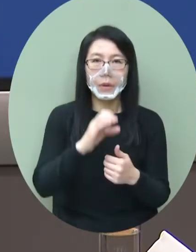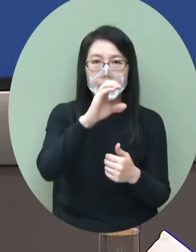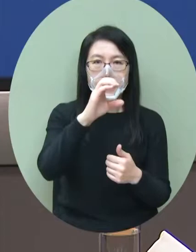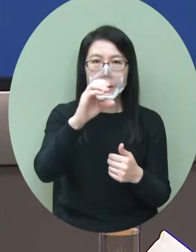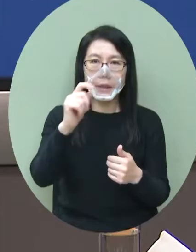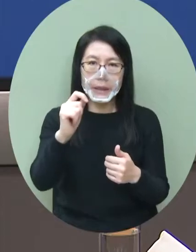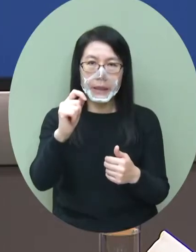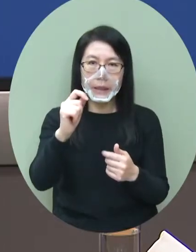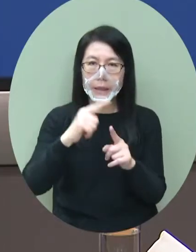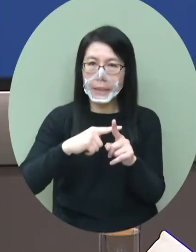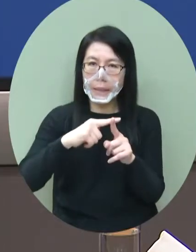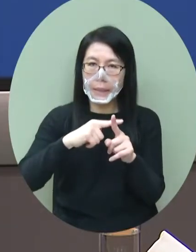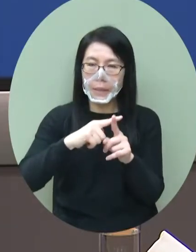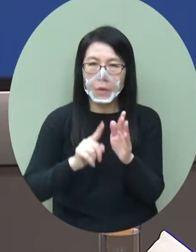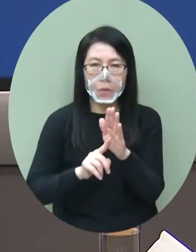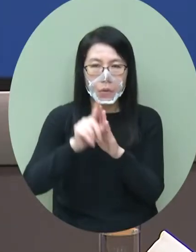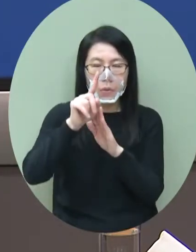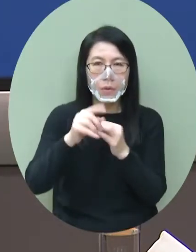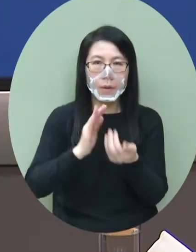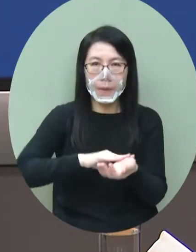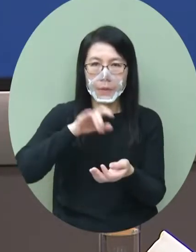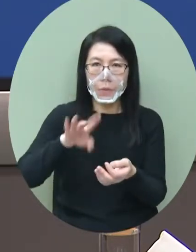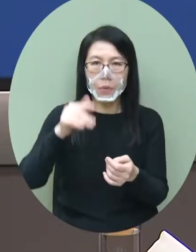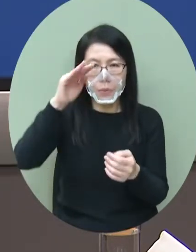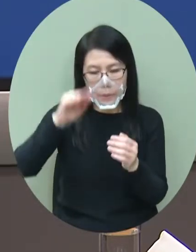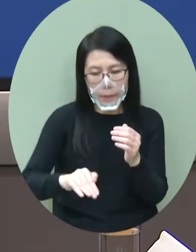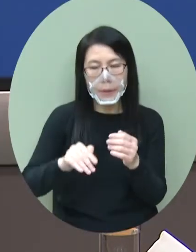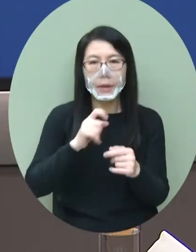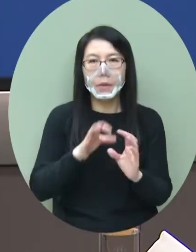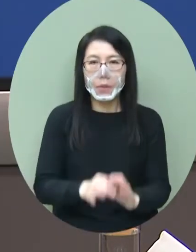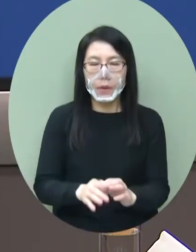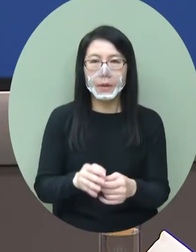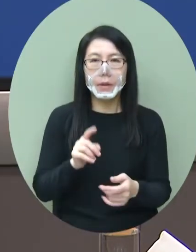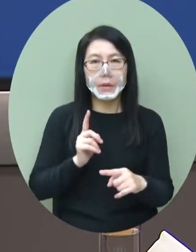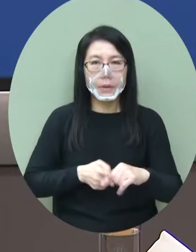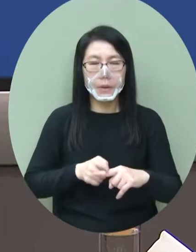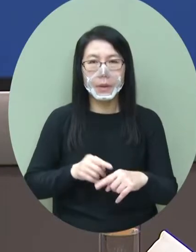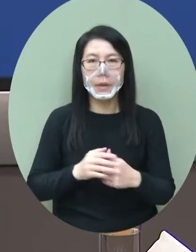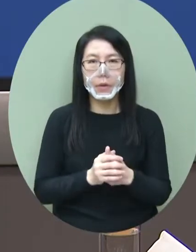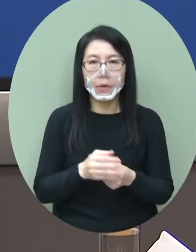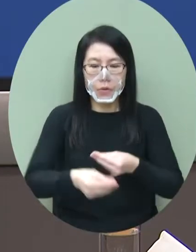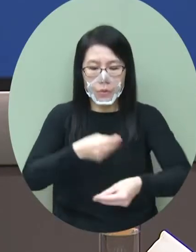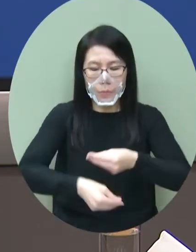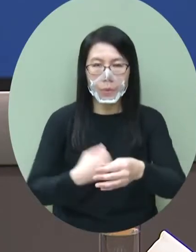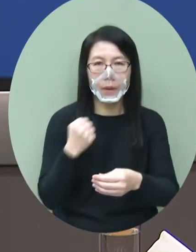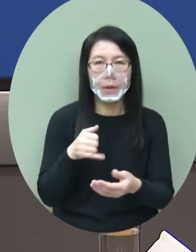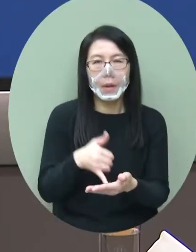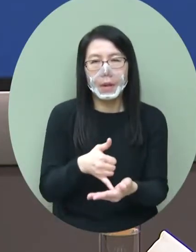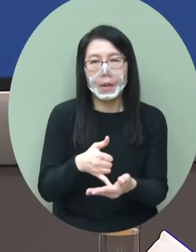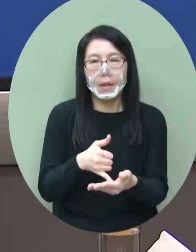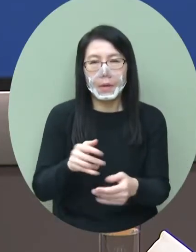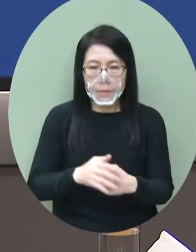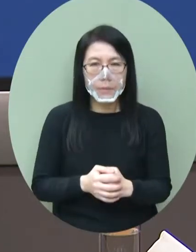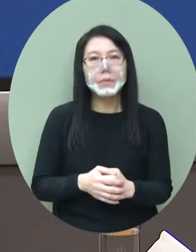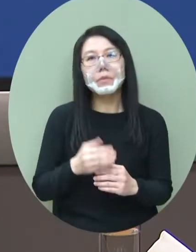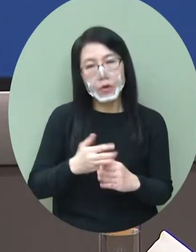也听过，当这个 CT 值呢去到很高，病毒量是非常低的时候呢，其实呢是有一定的看法的，就是呢它的